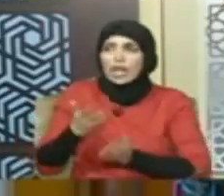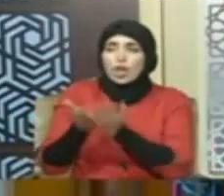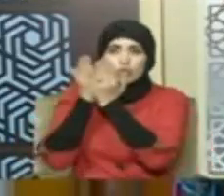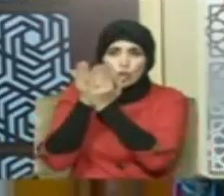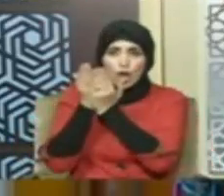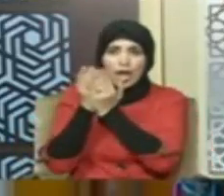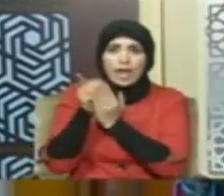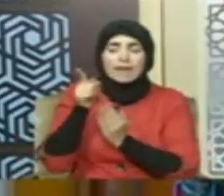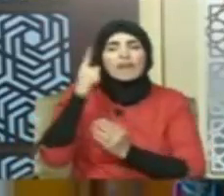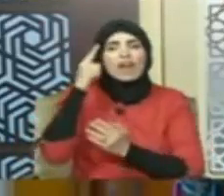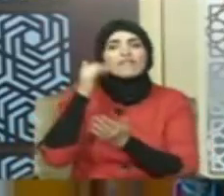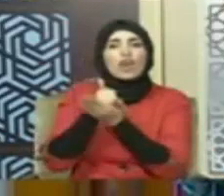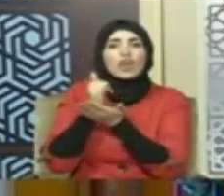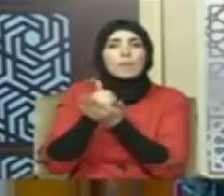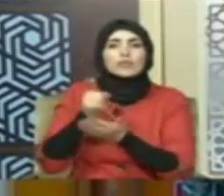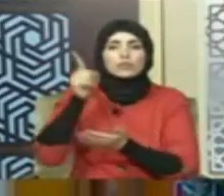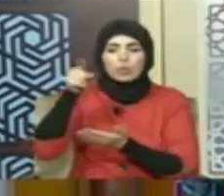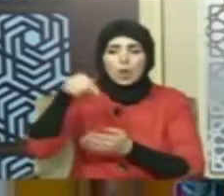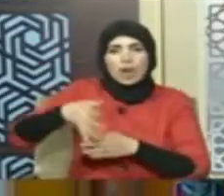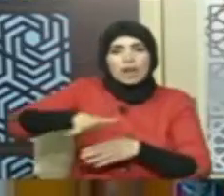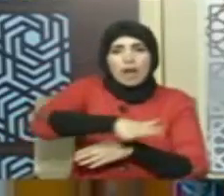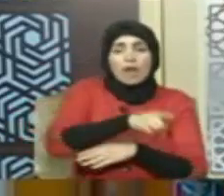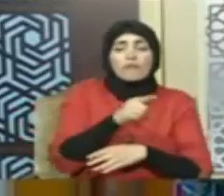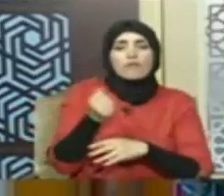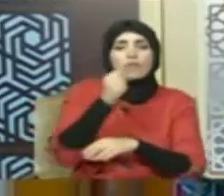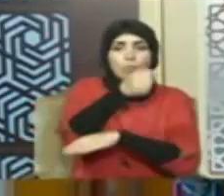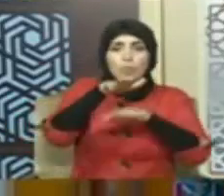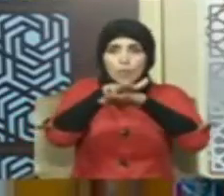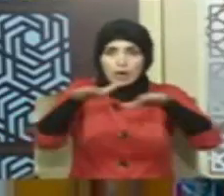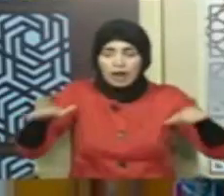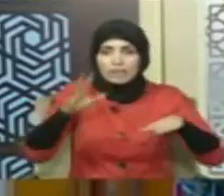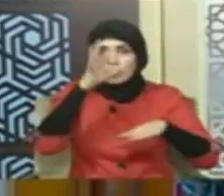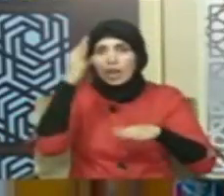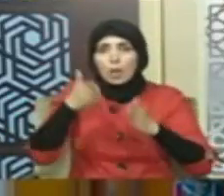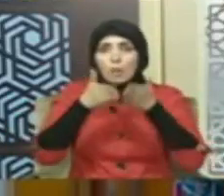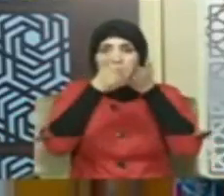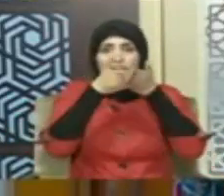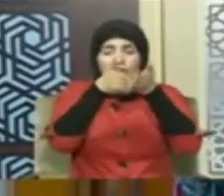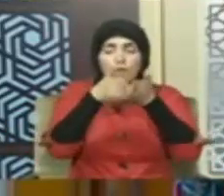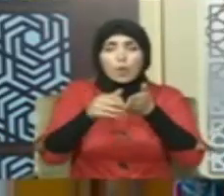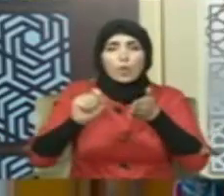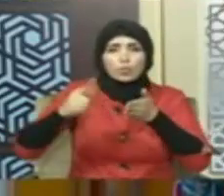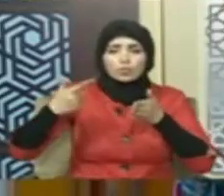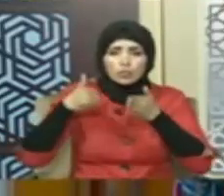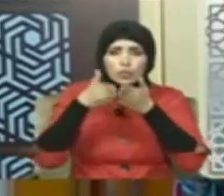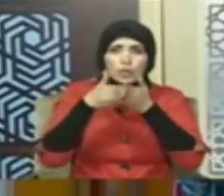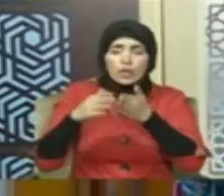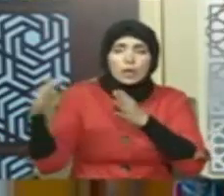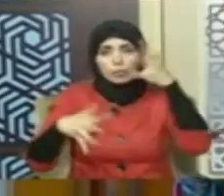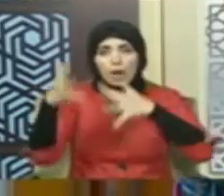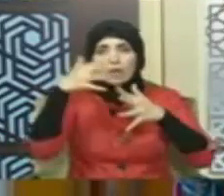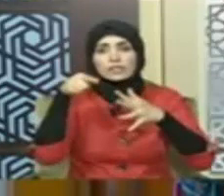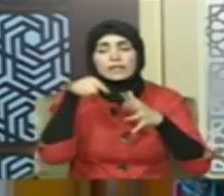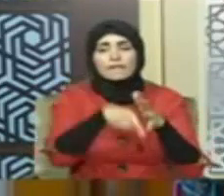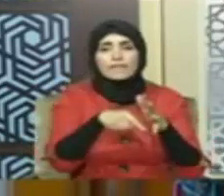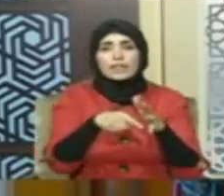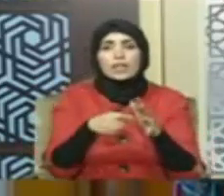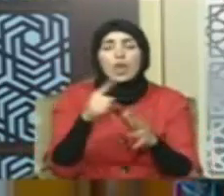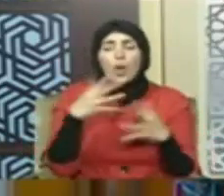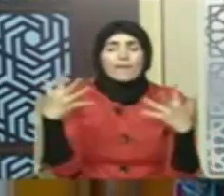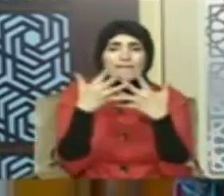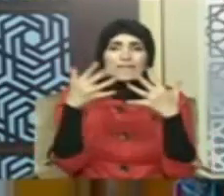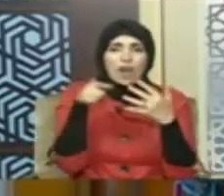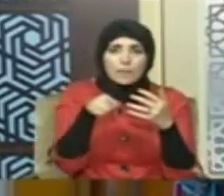البر والبحر، حتى إذا كنتم في الفلك وجرينا بهم بريح طيبة وفرحوا